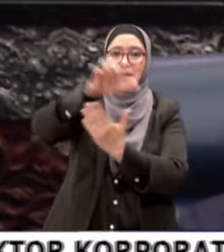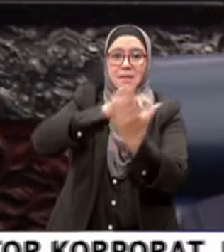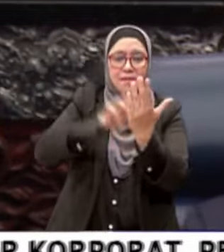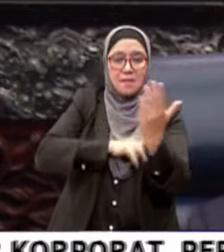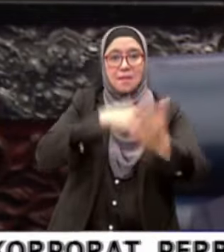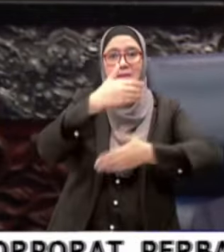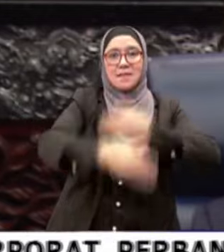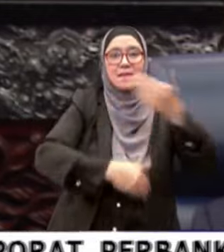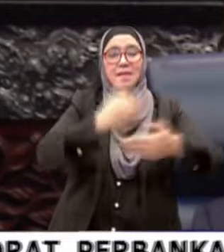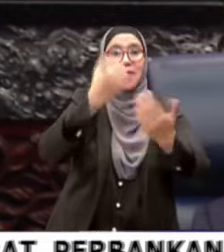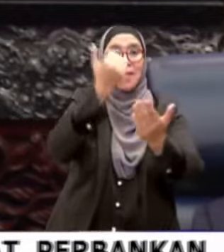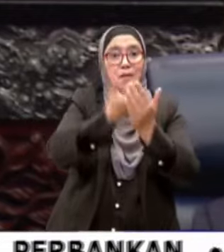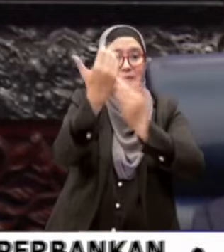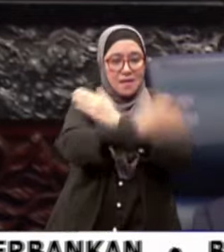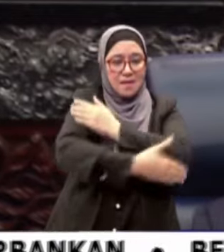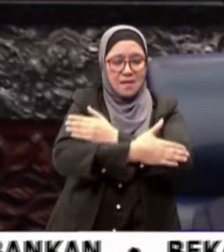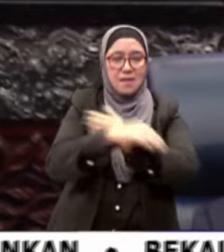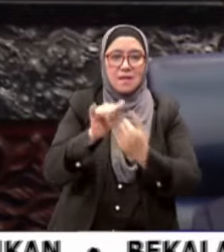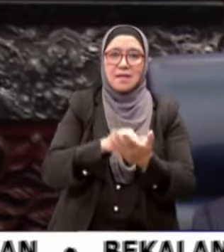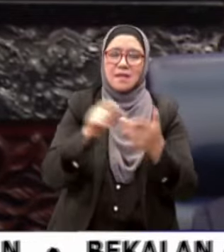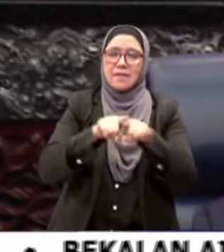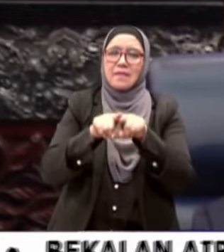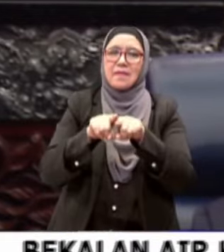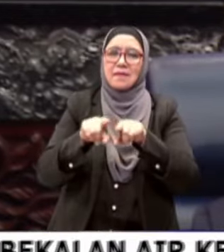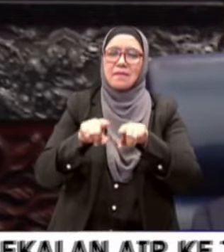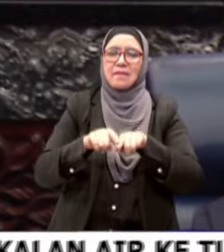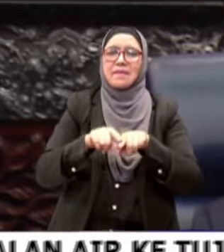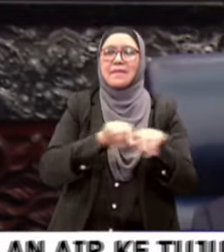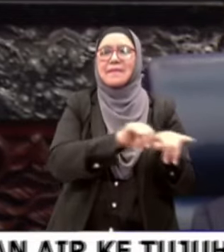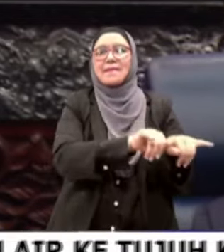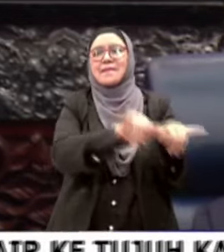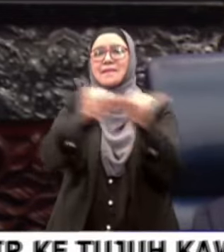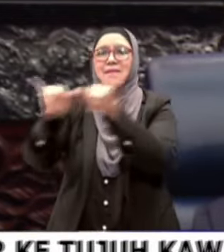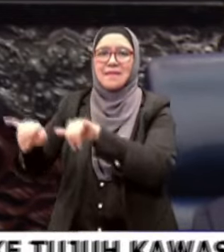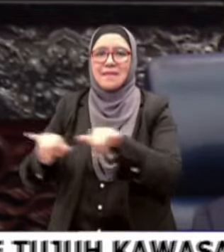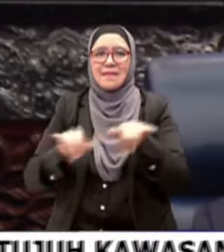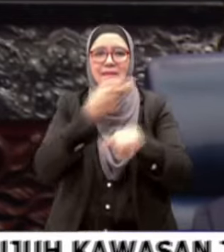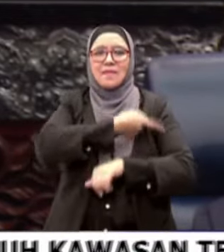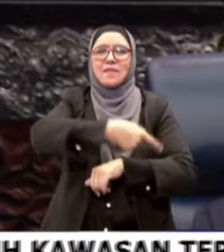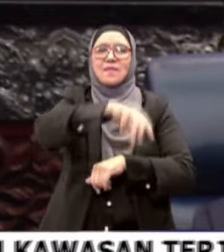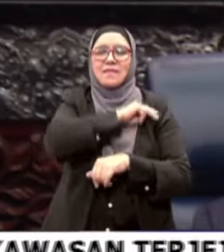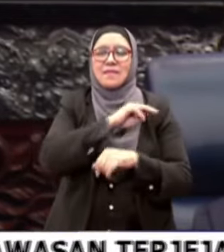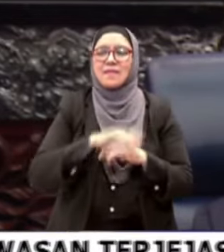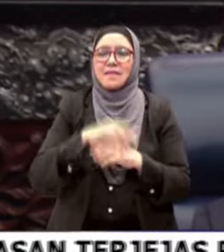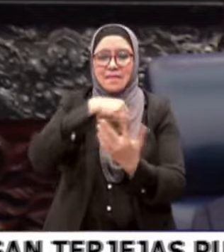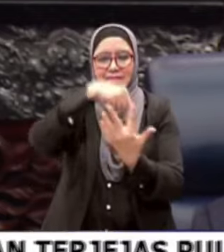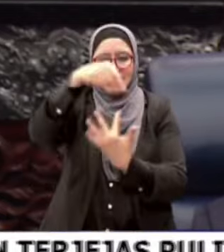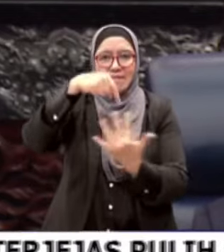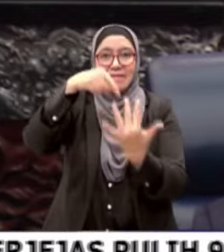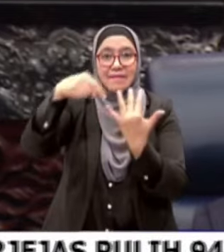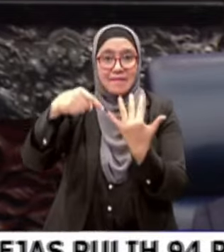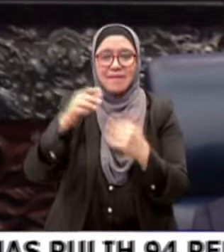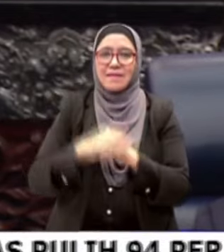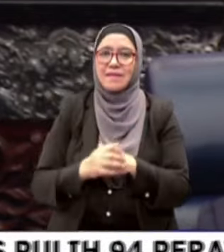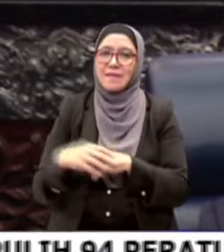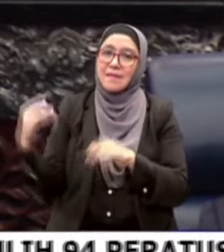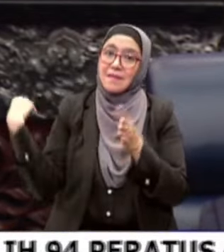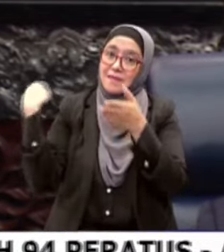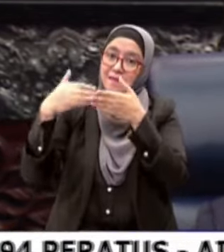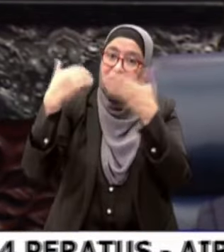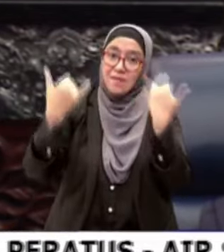ialah penyelarasan diantara kementerian-kementerian zakat ini pendekatan yang kita akan ambil melalui